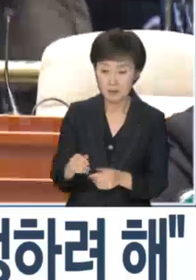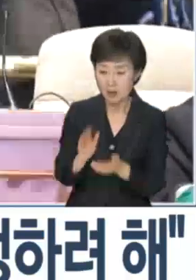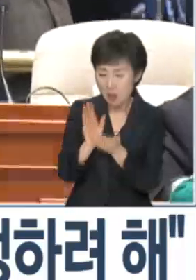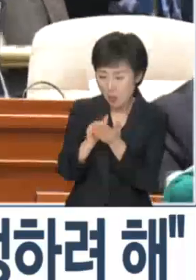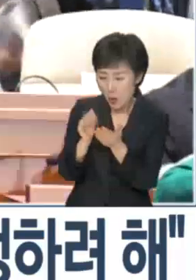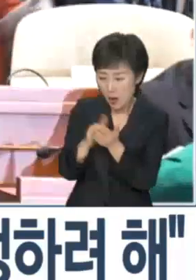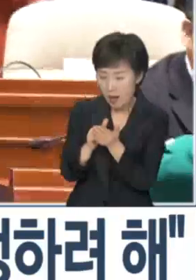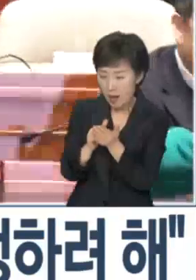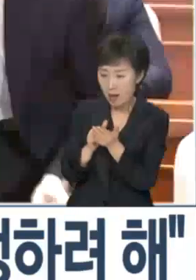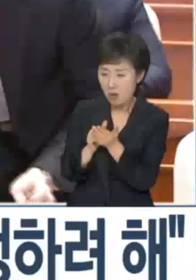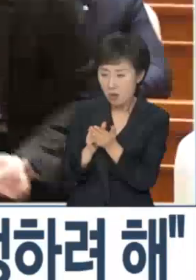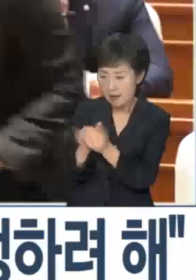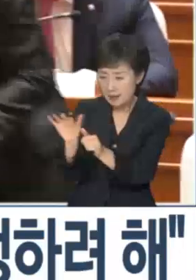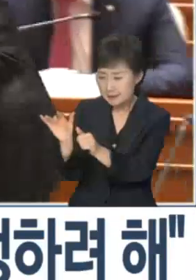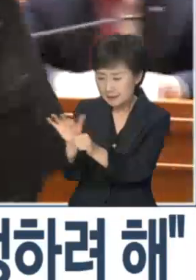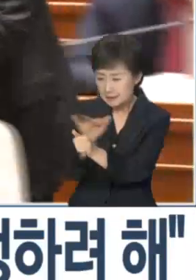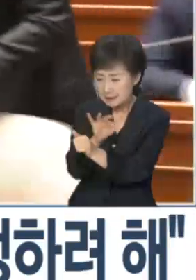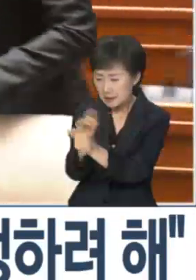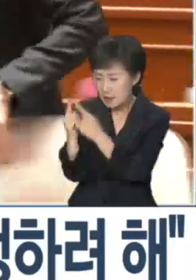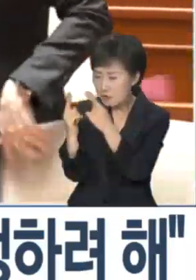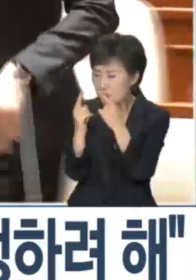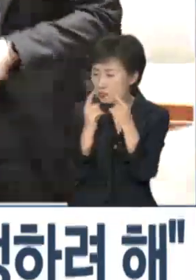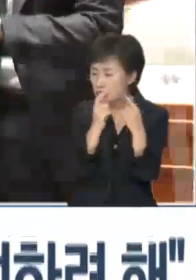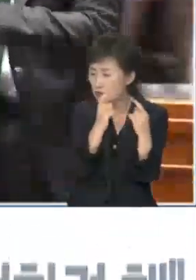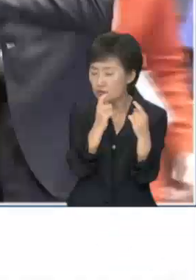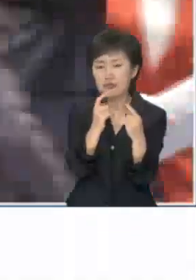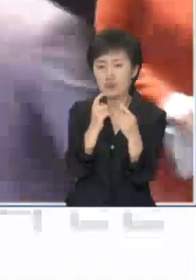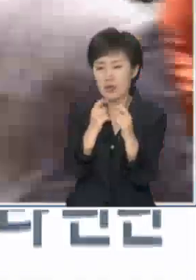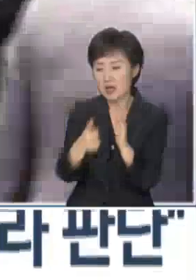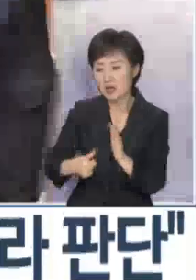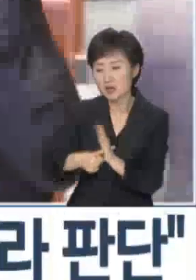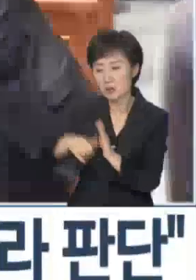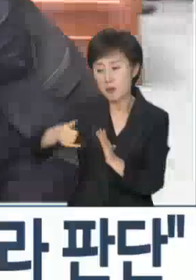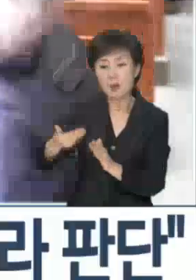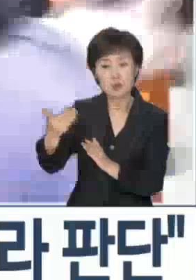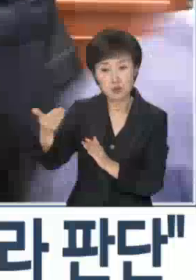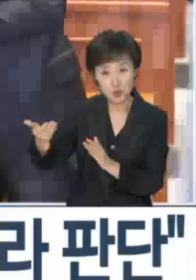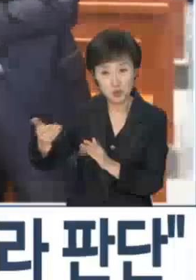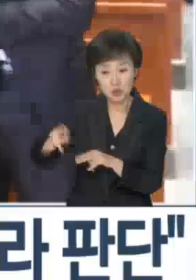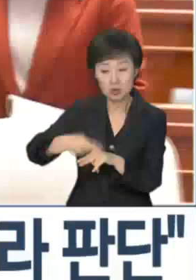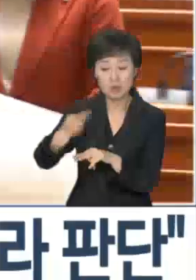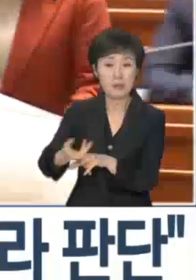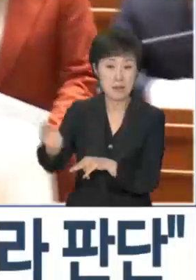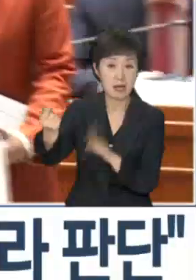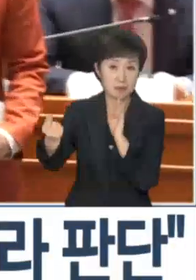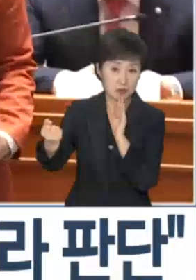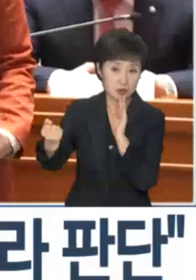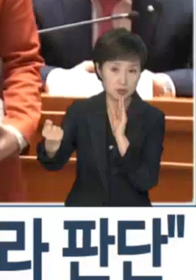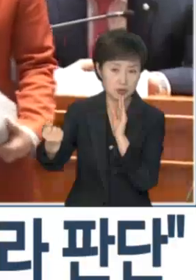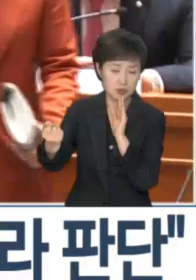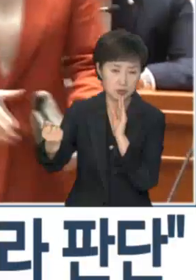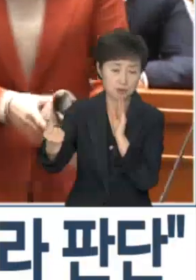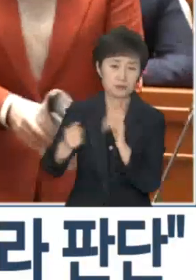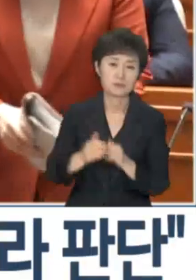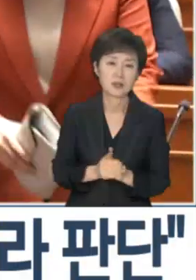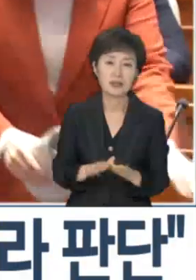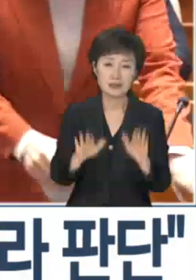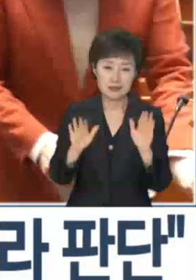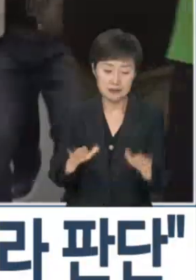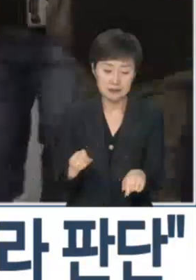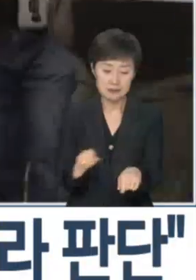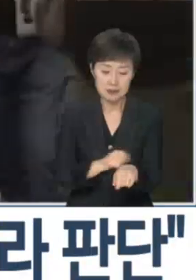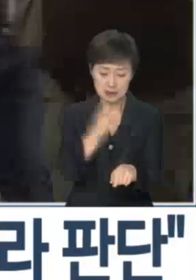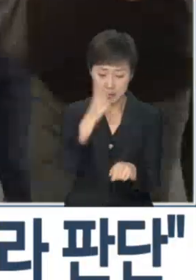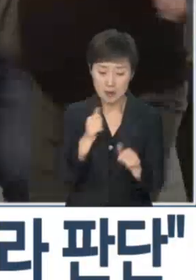뭐 어떤 개인적인 사견으로 저는 했다고 보고, 그럼에도 불구하고 이것이 지금 지난 뭐 여러 가지 특검 양특검이